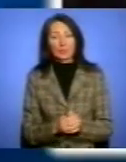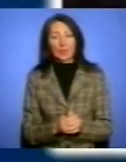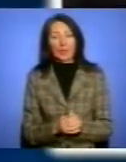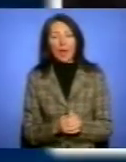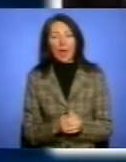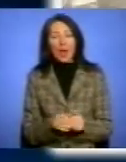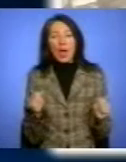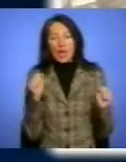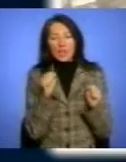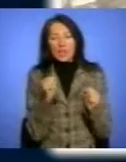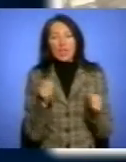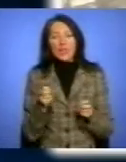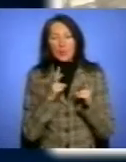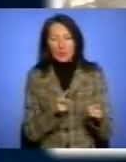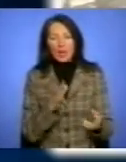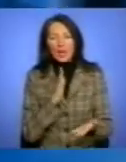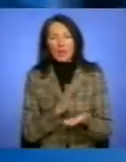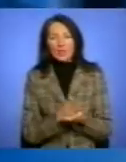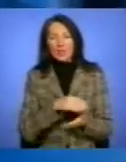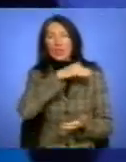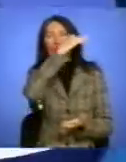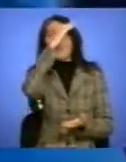Крижана небезпека висить над головами перехожих.